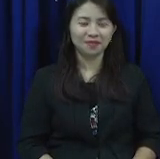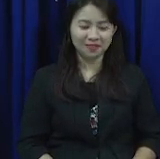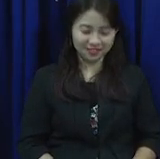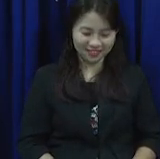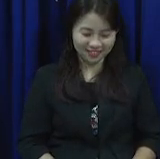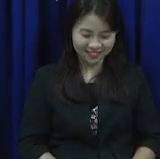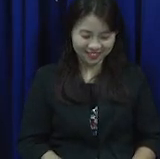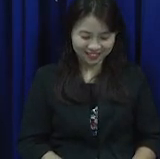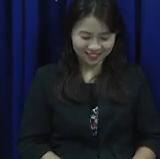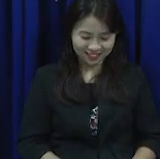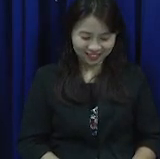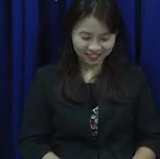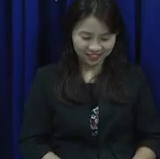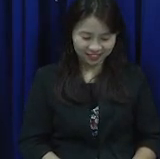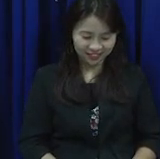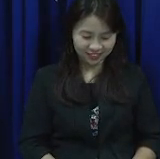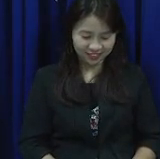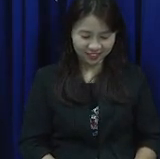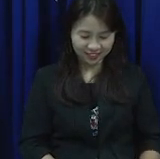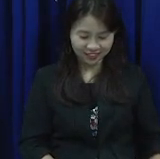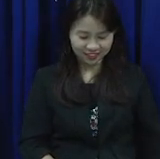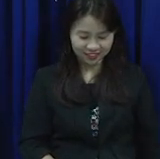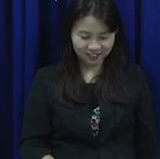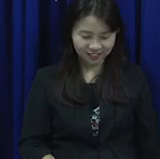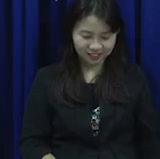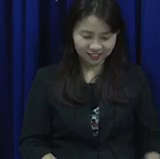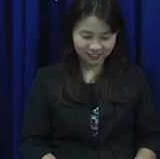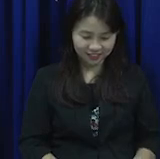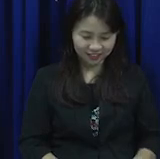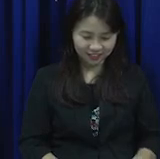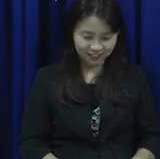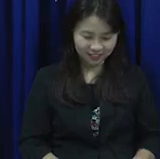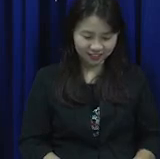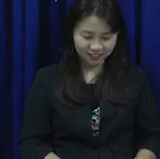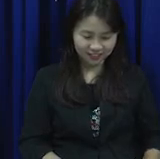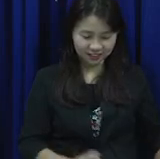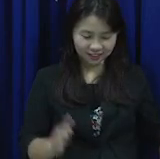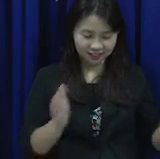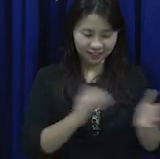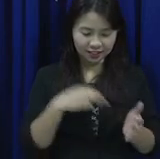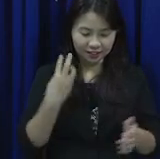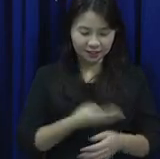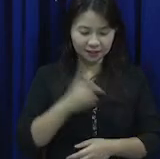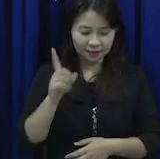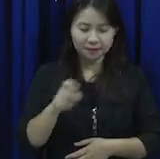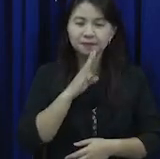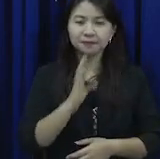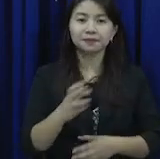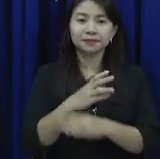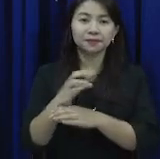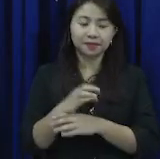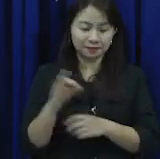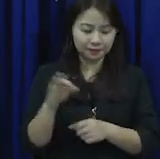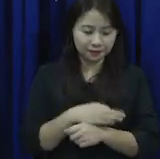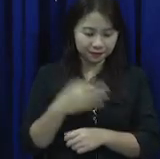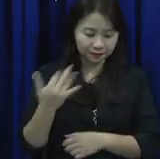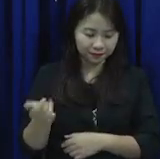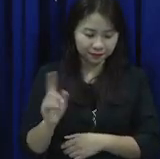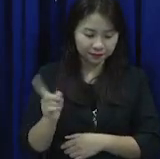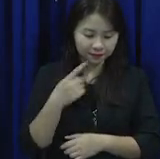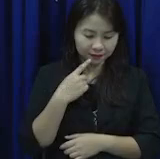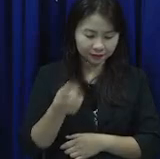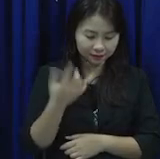magandang investment muna ngayon o ' ba you see that mag-ingat tayo kasi agag yung sinasabi ni sir Jo Maganda yun